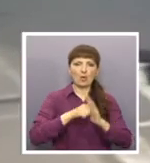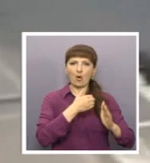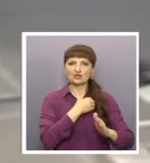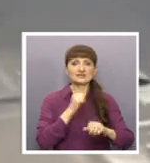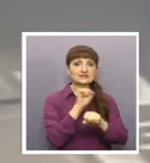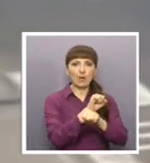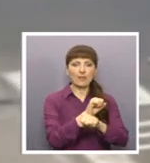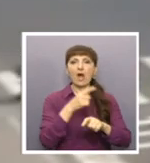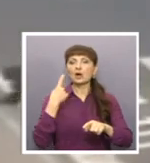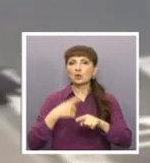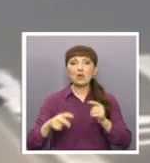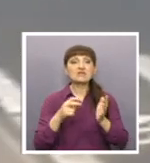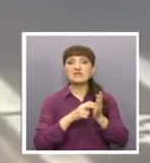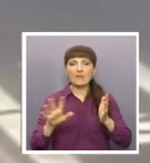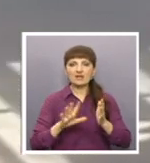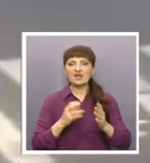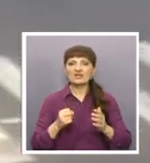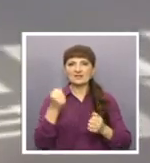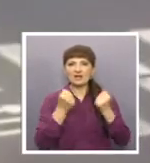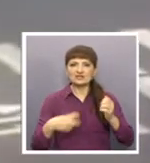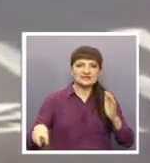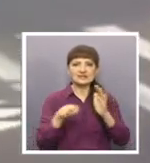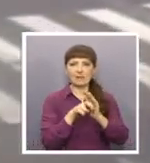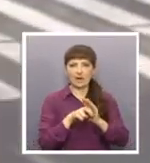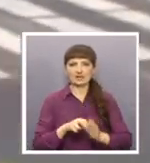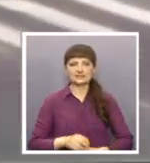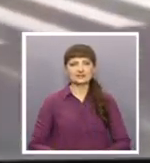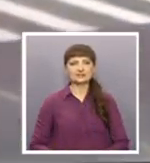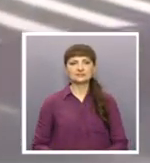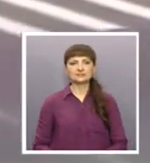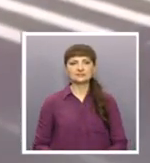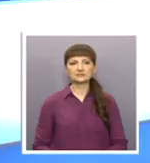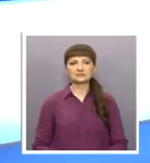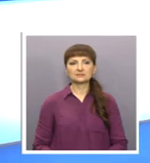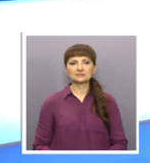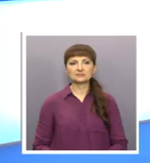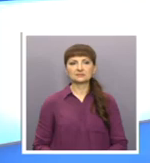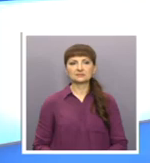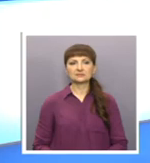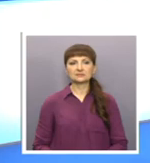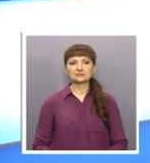не побоялся и запрыгнул на ходу в авто убегающего преступника.